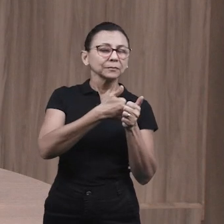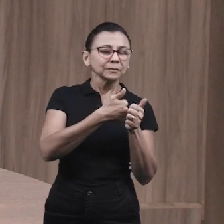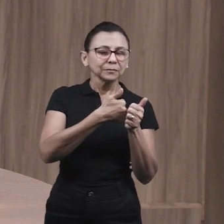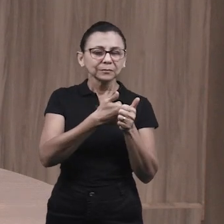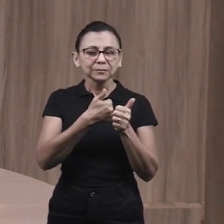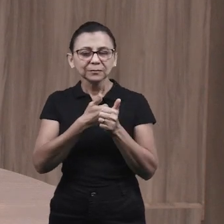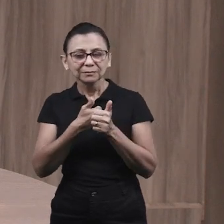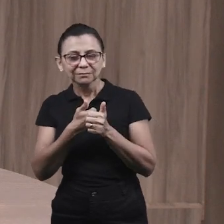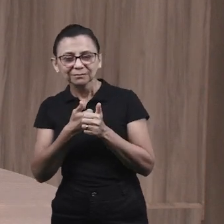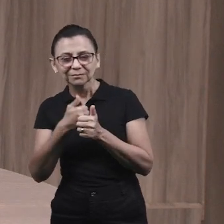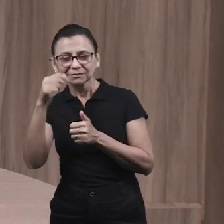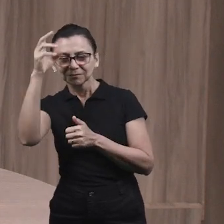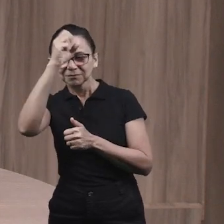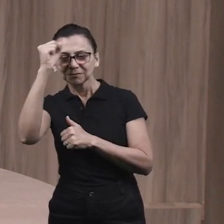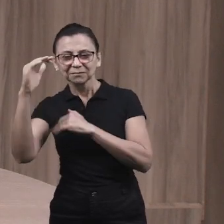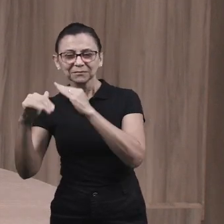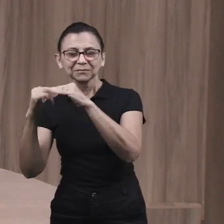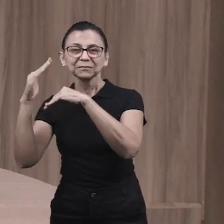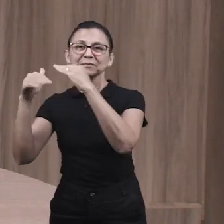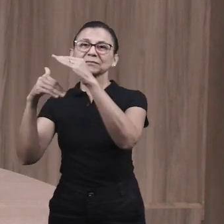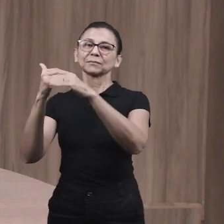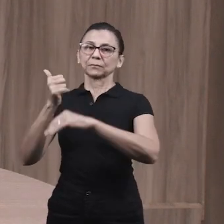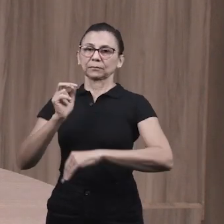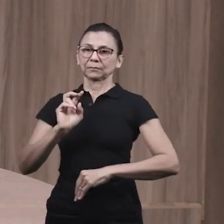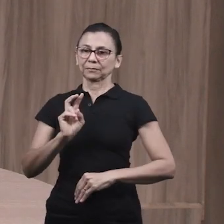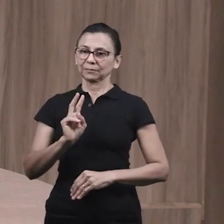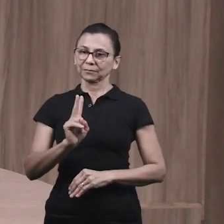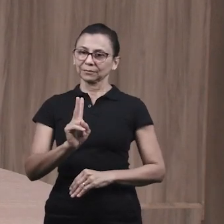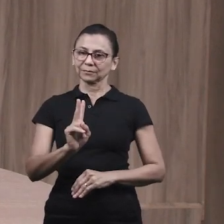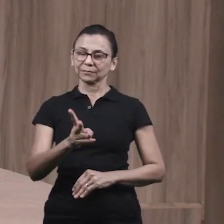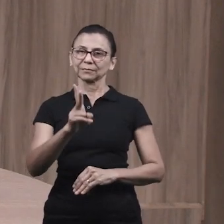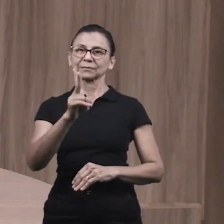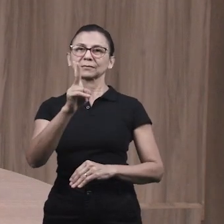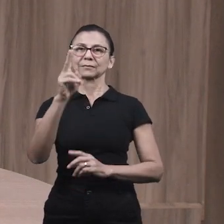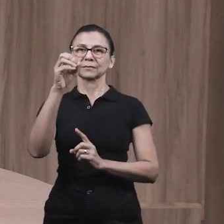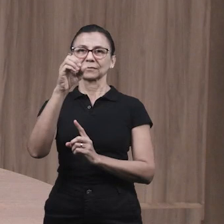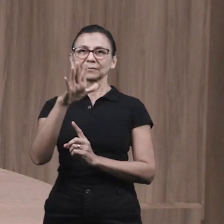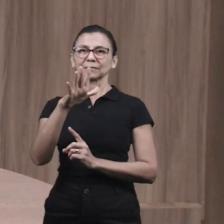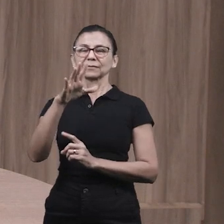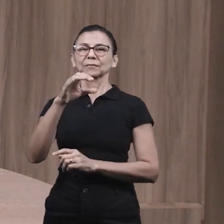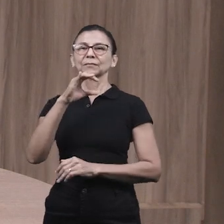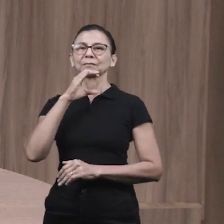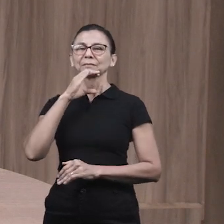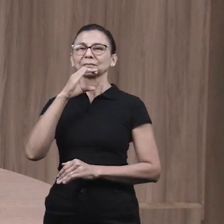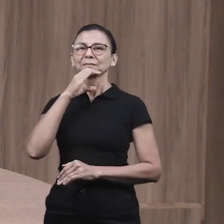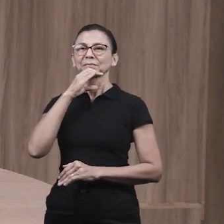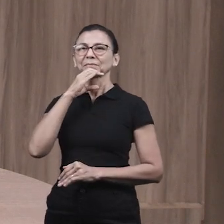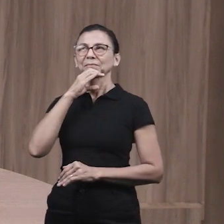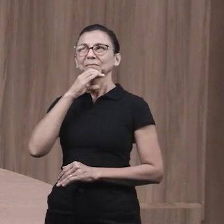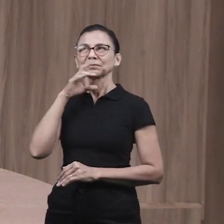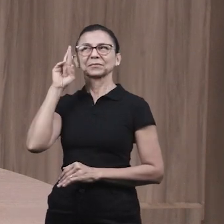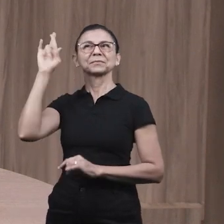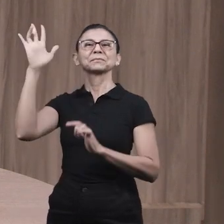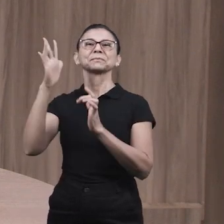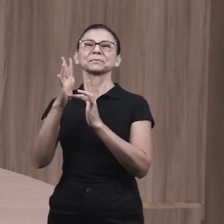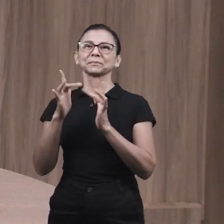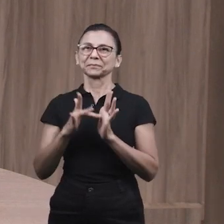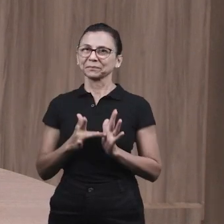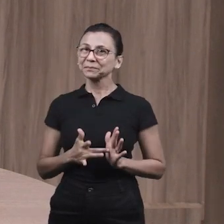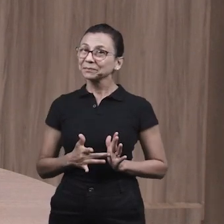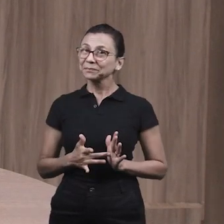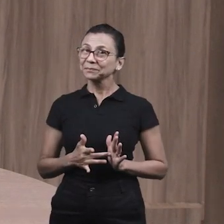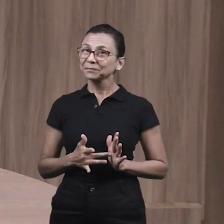le développement, votre développement, toujours en grandissant dans la grâce et dans la connaissance du Seigneur